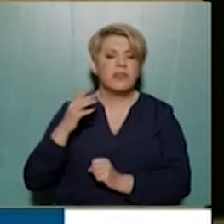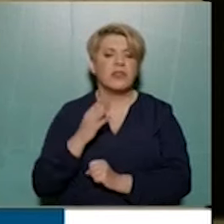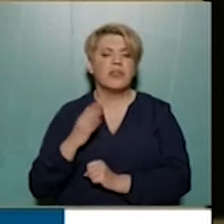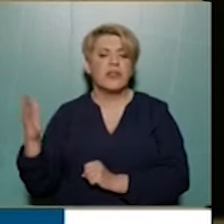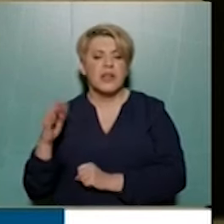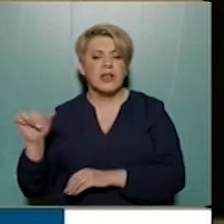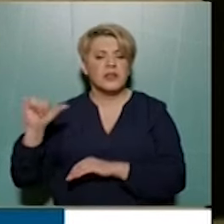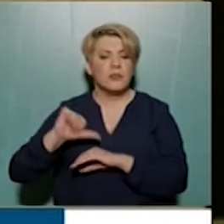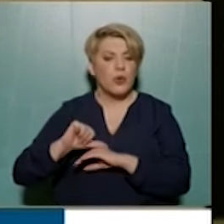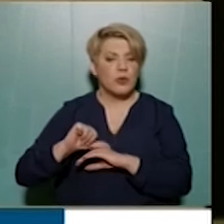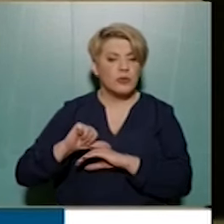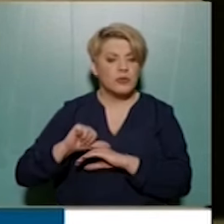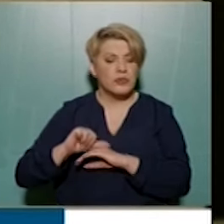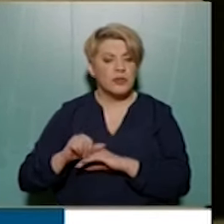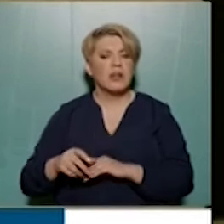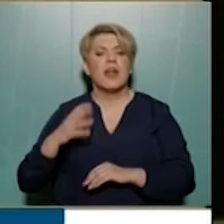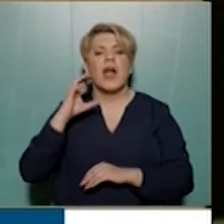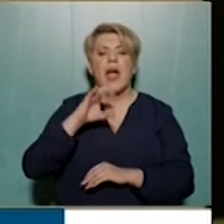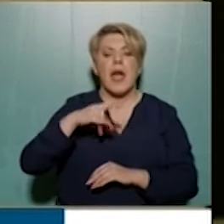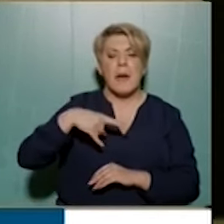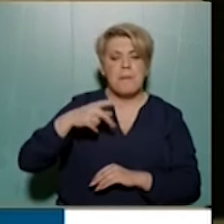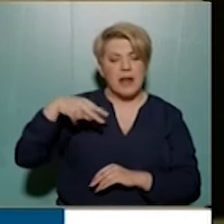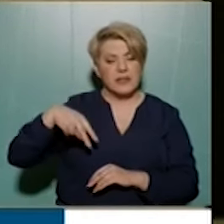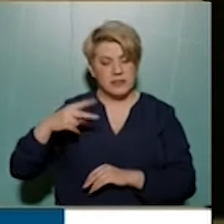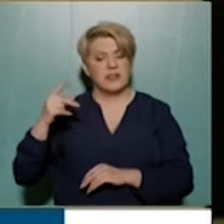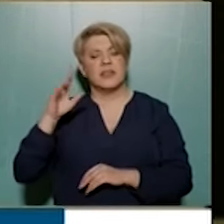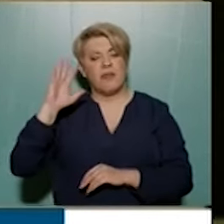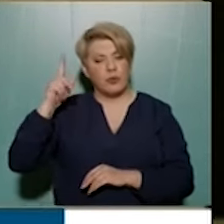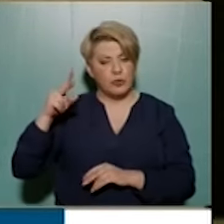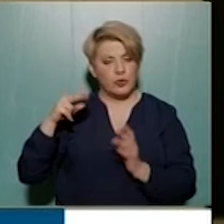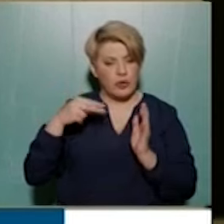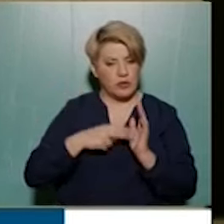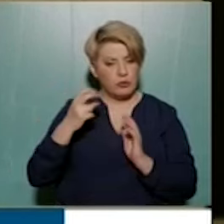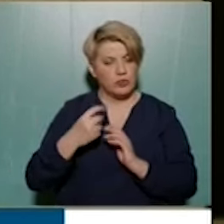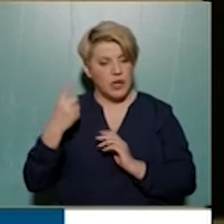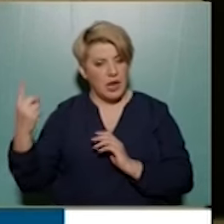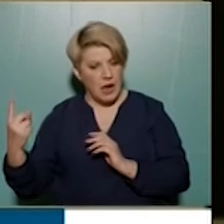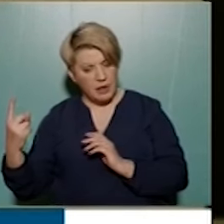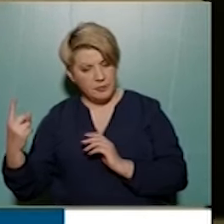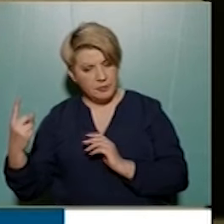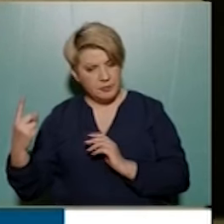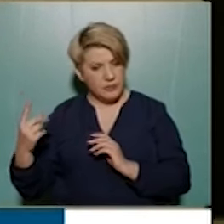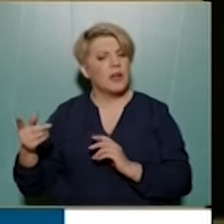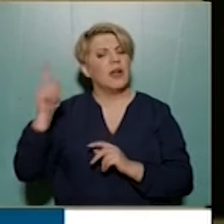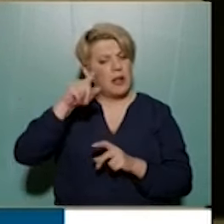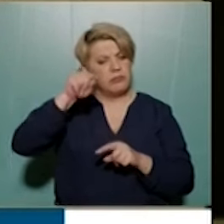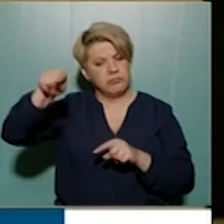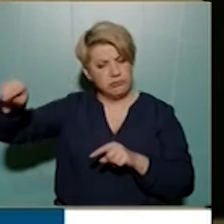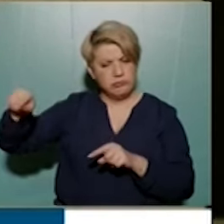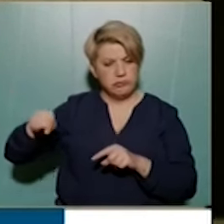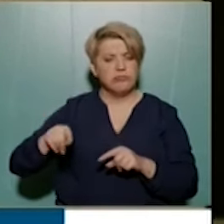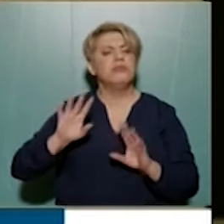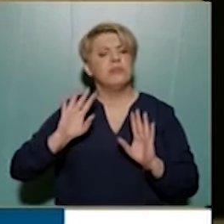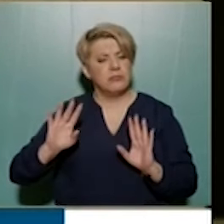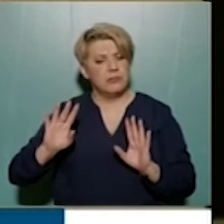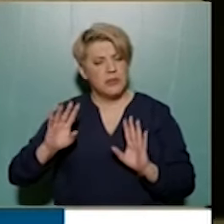της πόλης αλλά στα ΕΠΑΛ Σταυρούπολης το 2021. Και αλλού, και